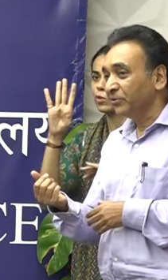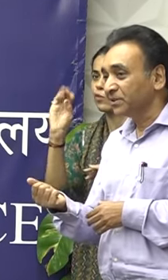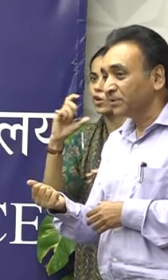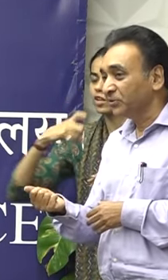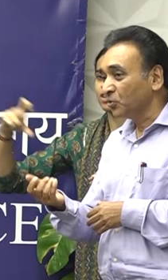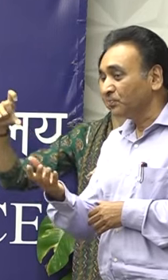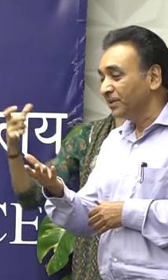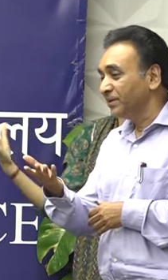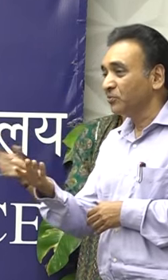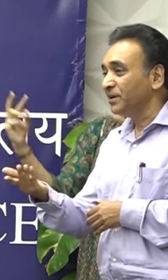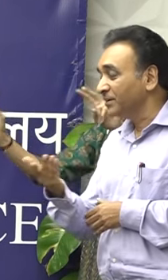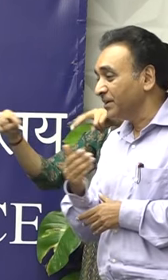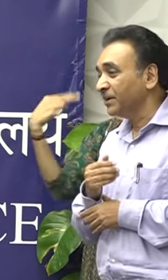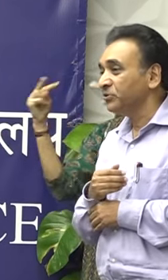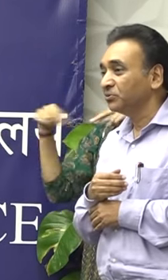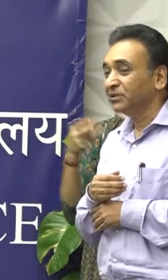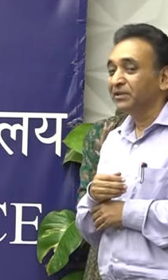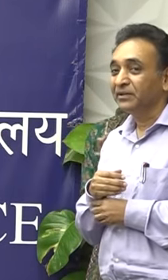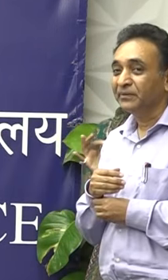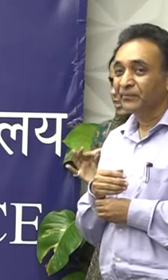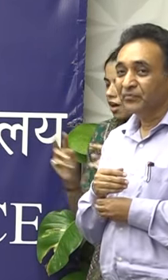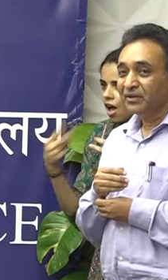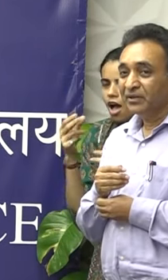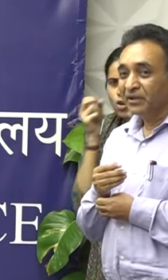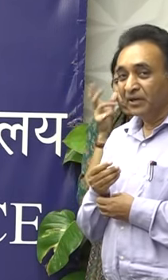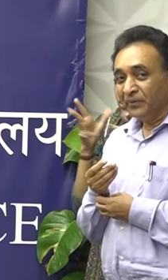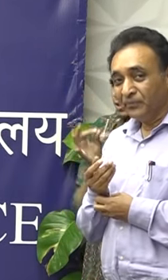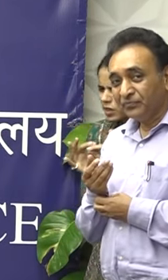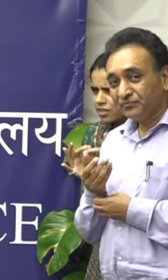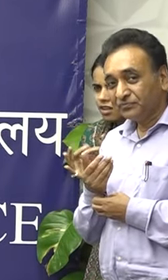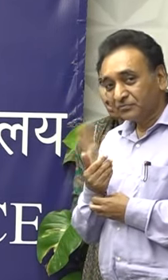साइन लैंग्वेज के प्रति उनको देखने को मिला कि साइन लैंग्वेज होती क्या है.